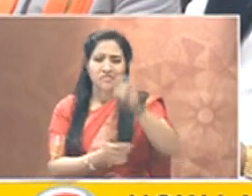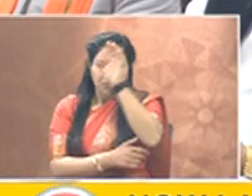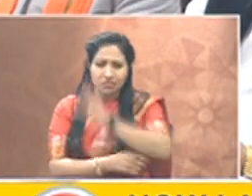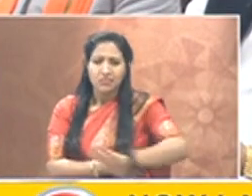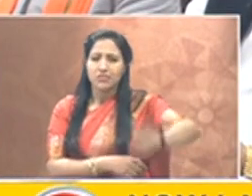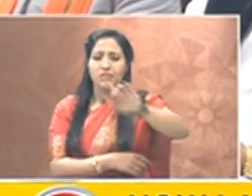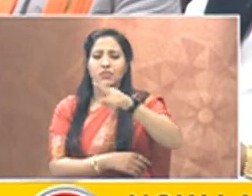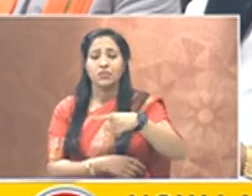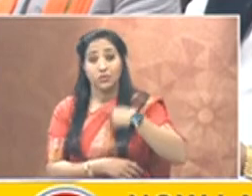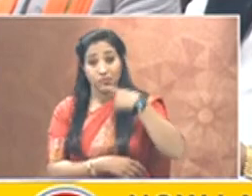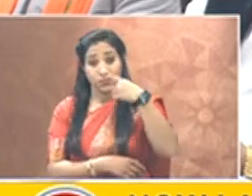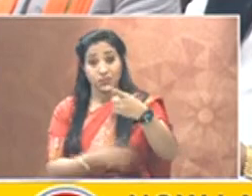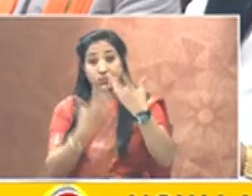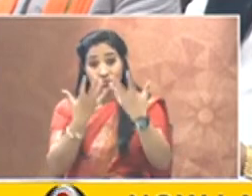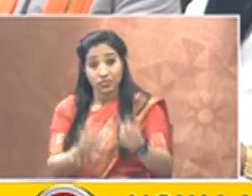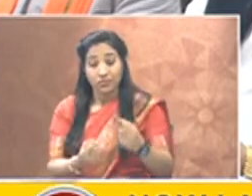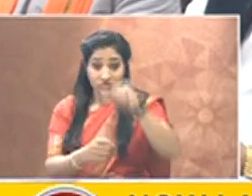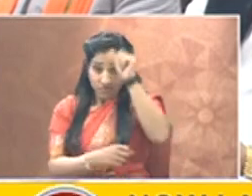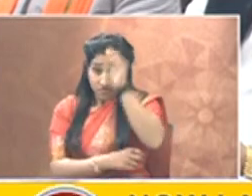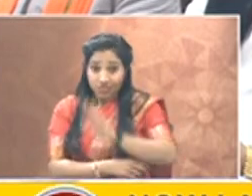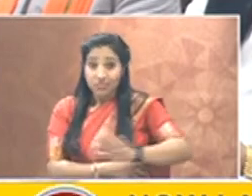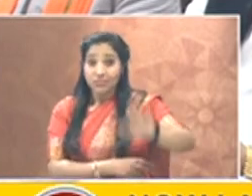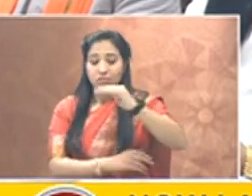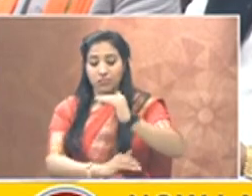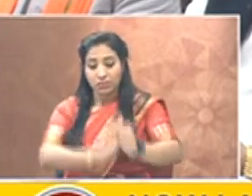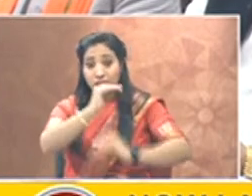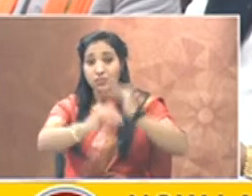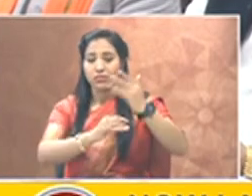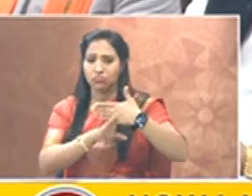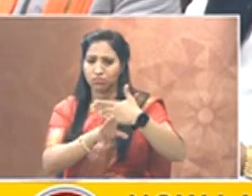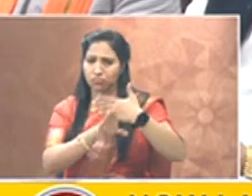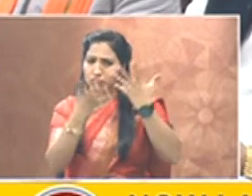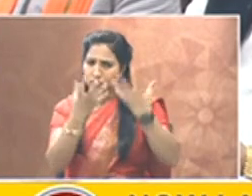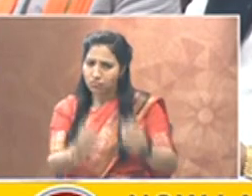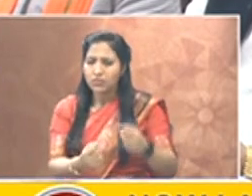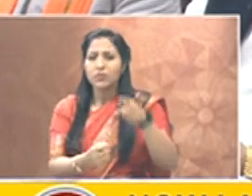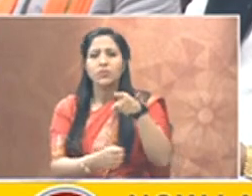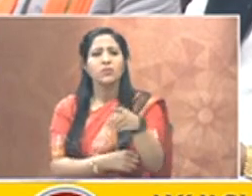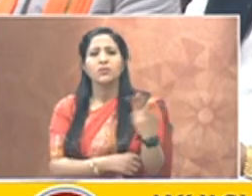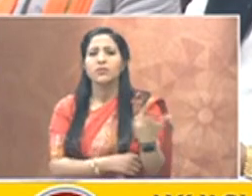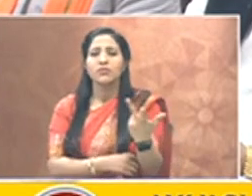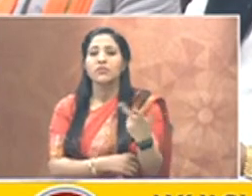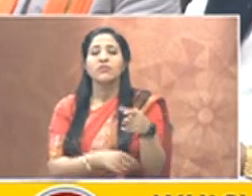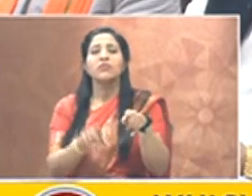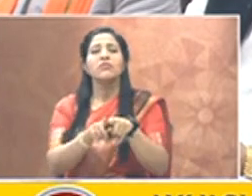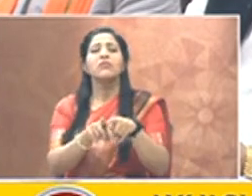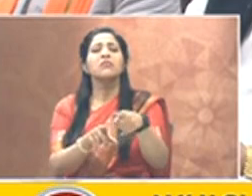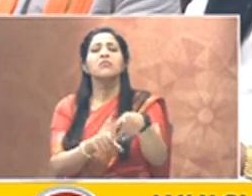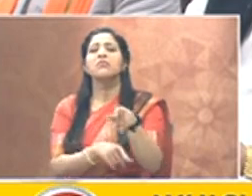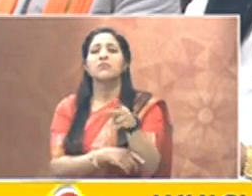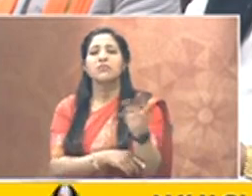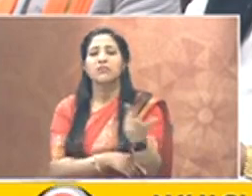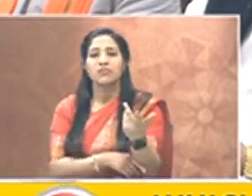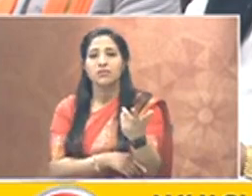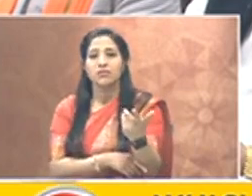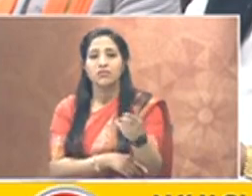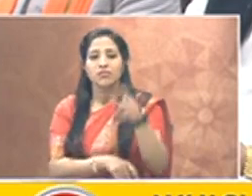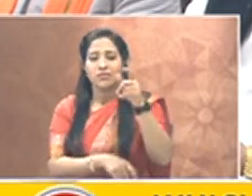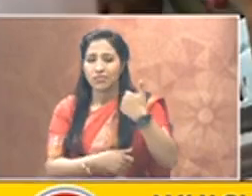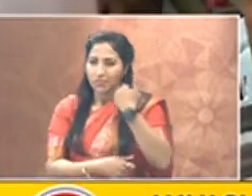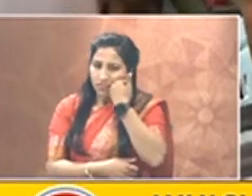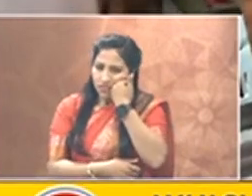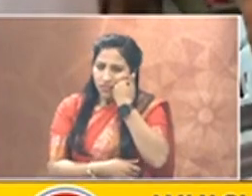आपसे भारत की एक ऐसी उपलब्धि साझा कर रहा हूं जिससे मरीजों